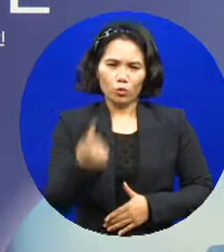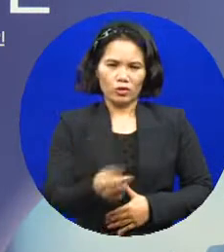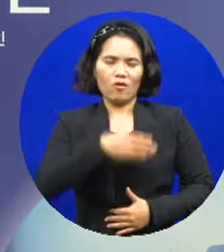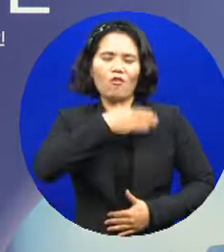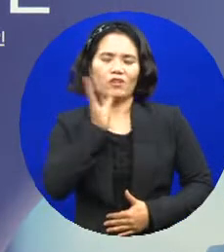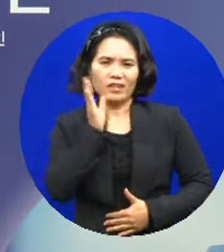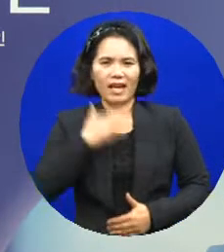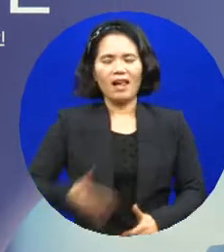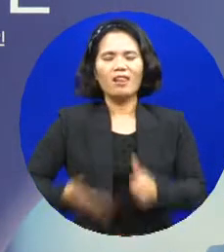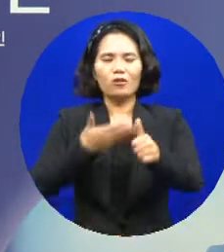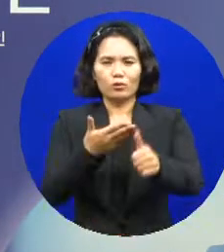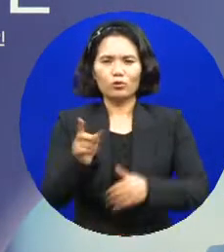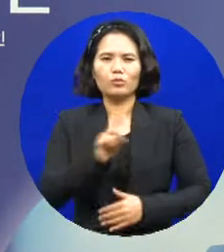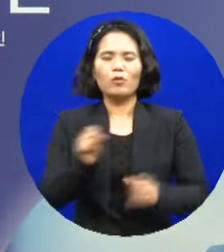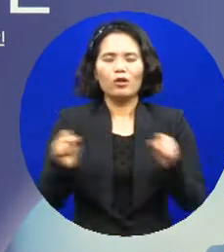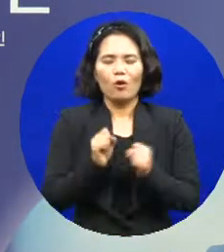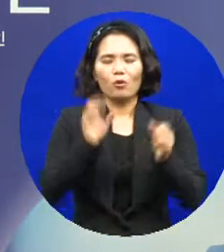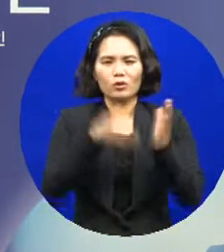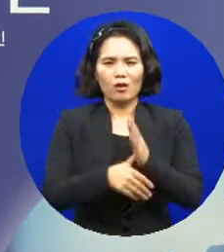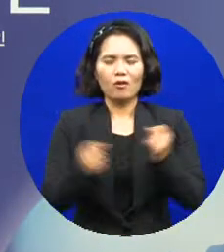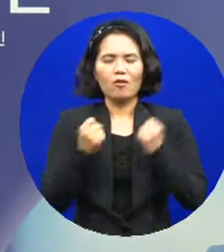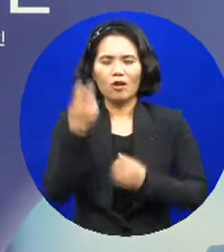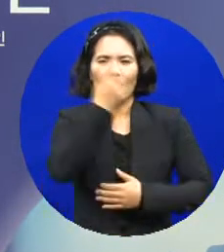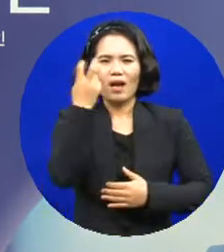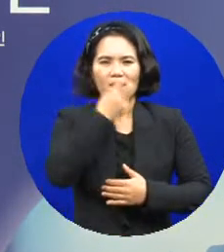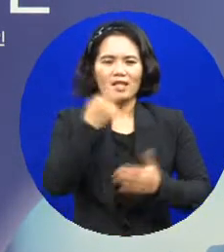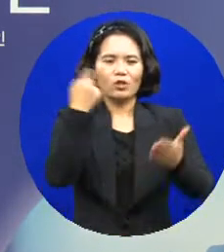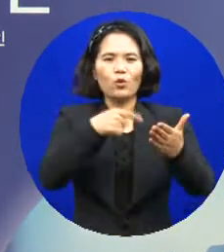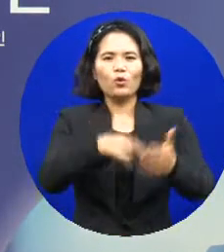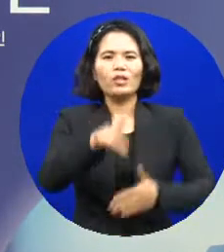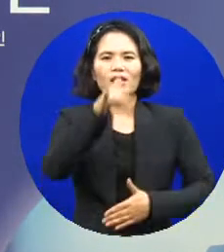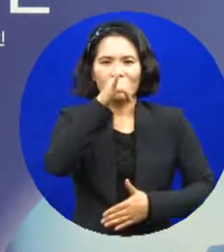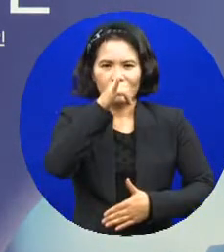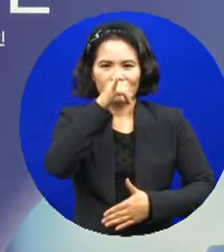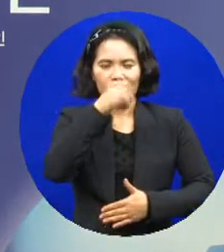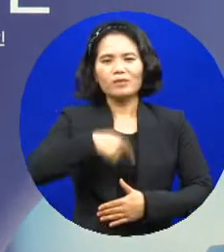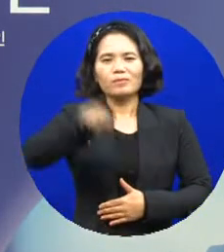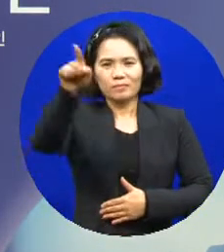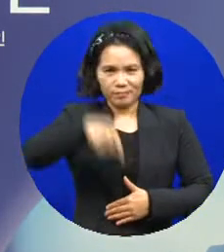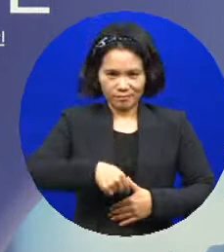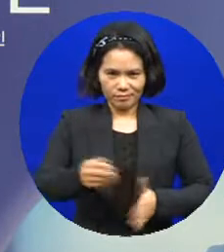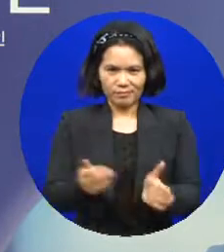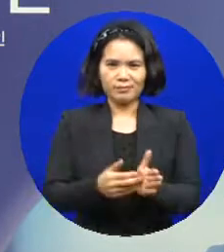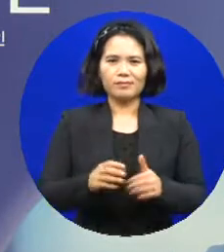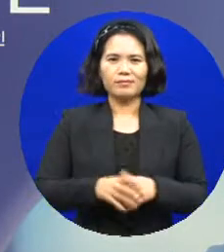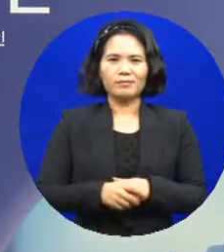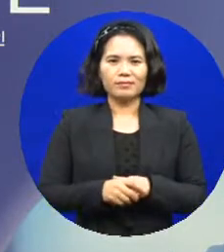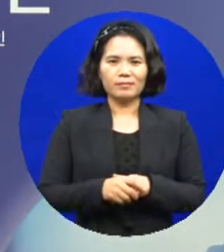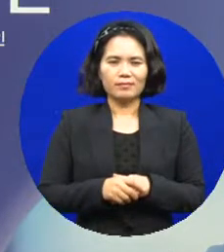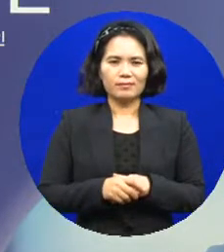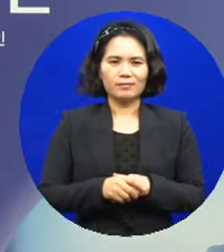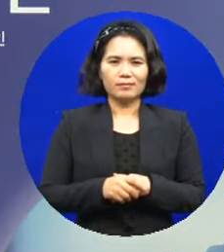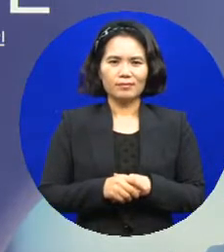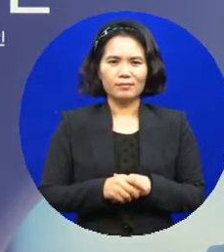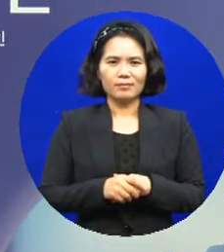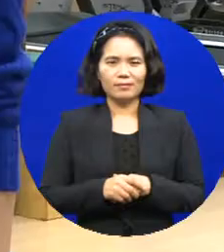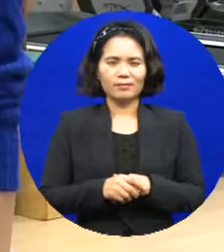보건소에서 어르신들께 이러한 내용을 알려드리는 겨울철 건강관리 교육을 진행하고 있어서 이명신 리포터가